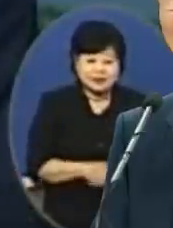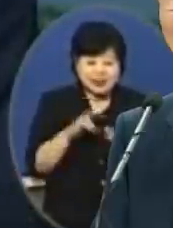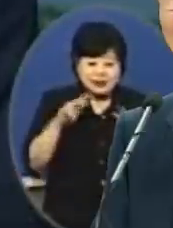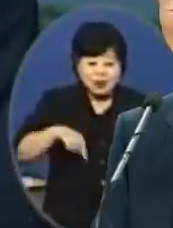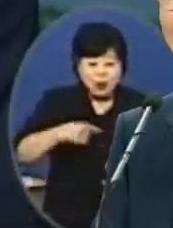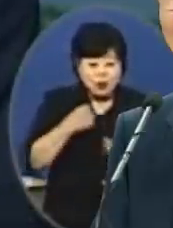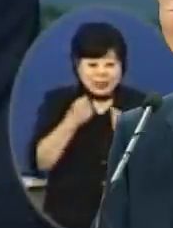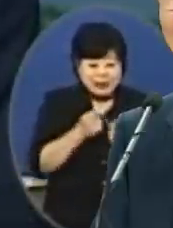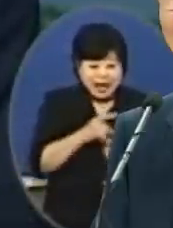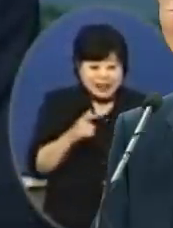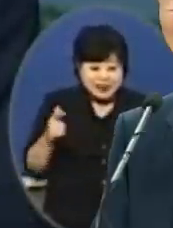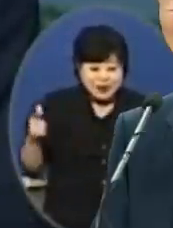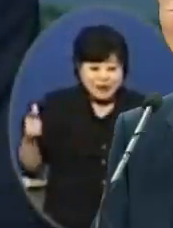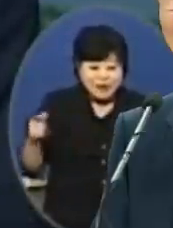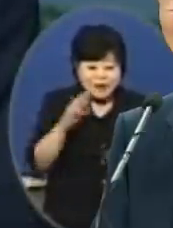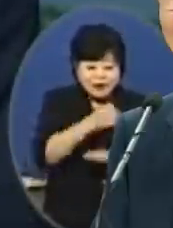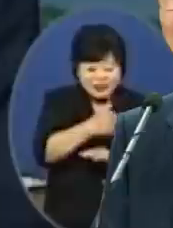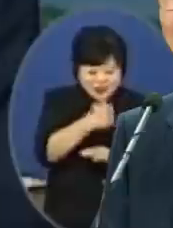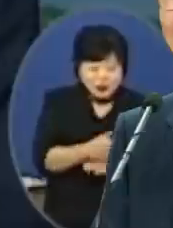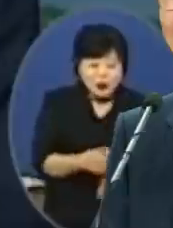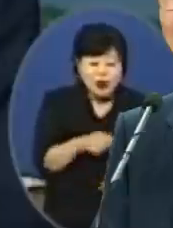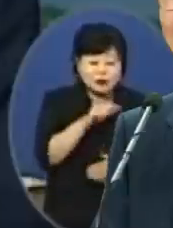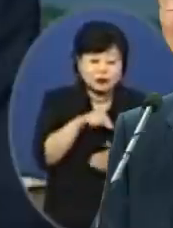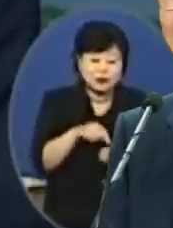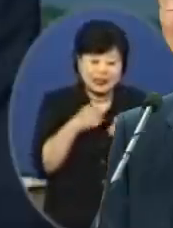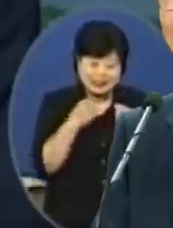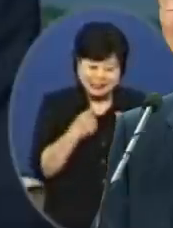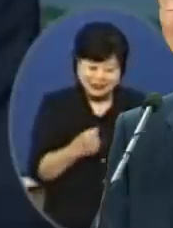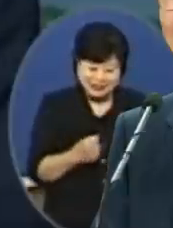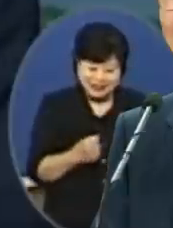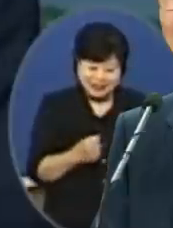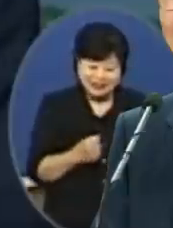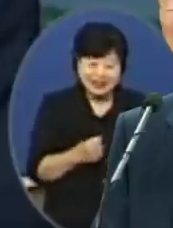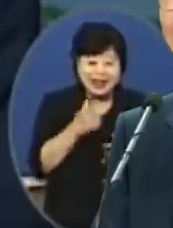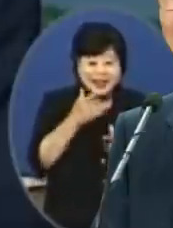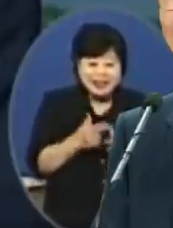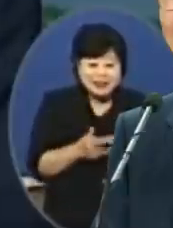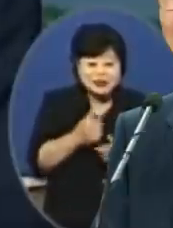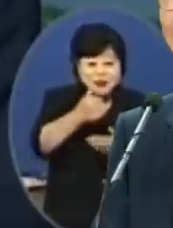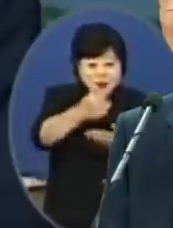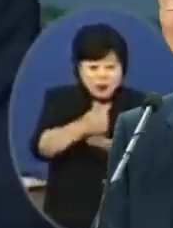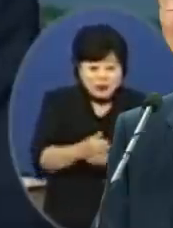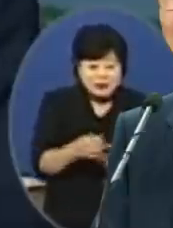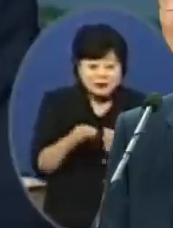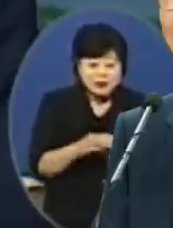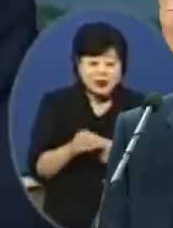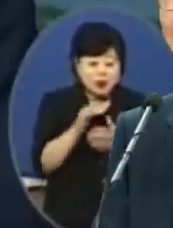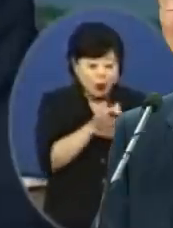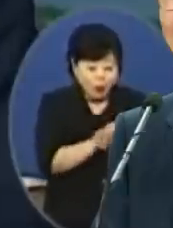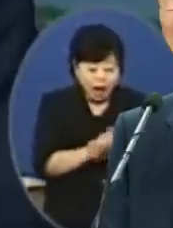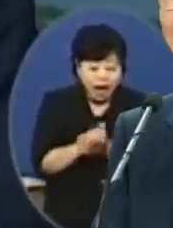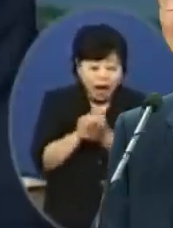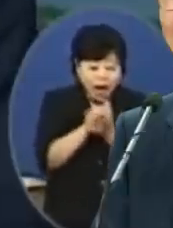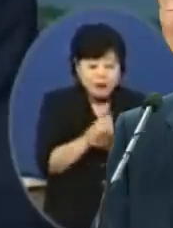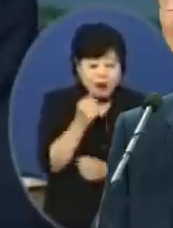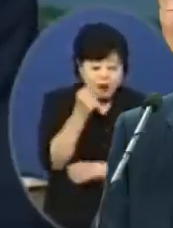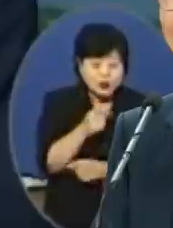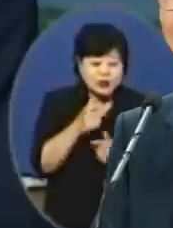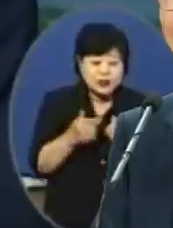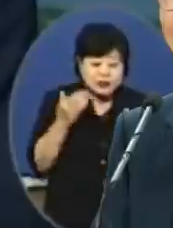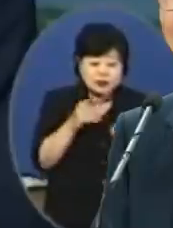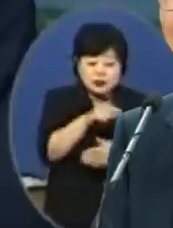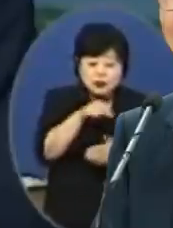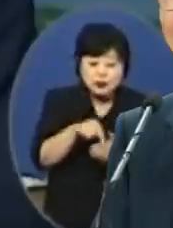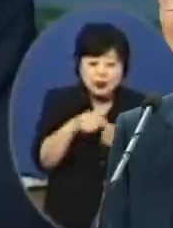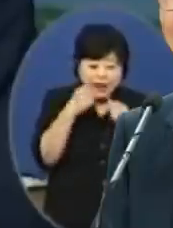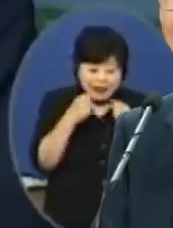이제 홀로 사는 것이 아니라 그리스도가 우리 속에 살고 계신 것입니다. 예수님을 모시드림에 화목의 그는 되신 예수님이 우리